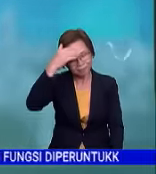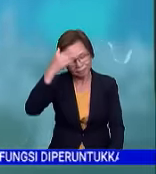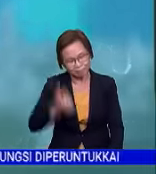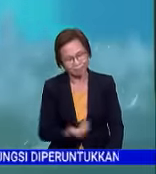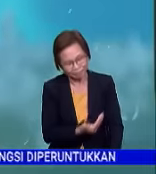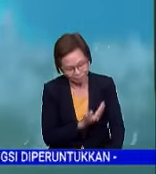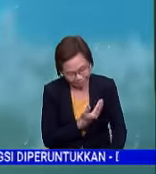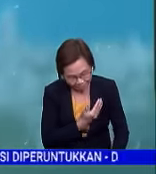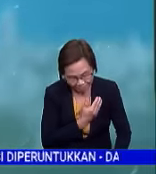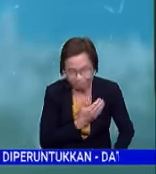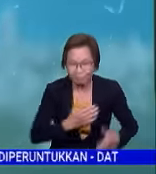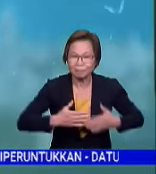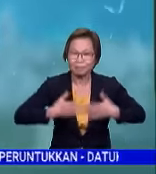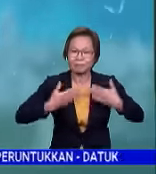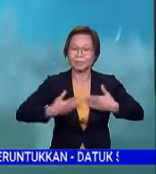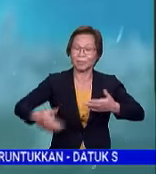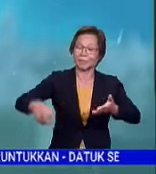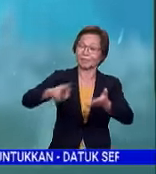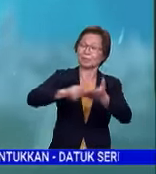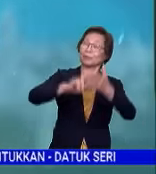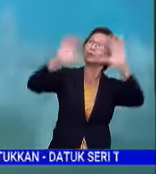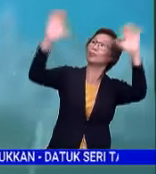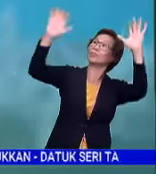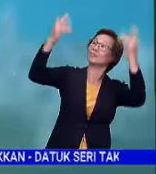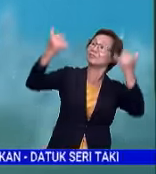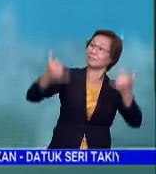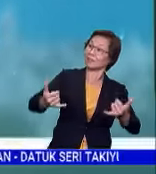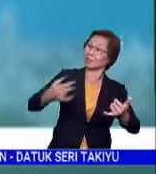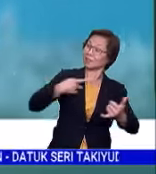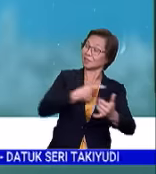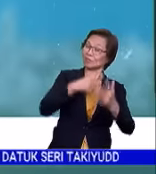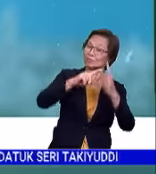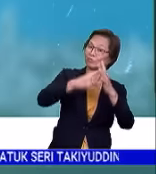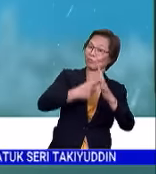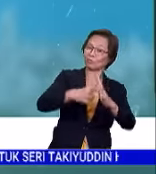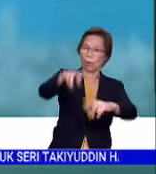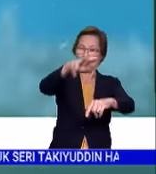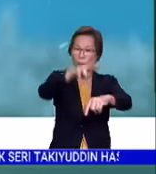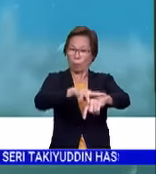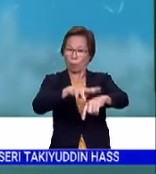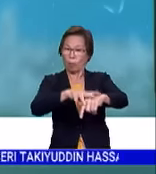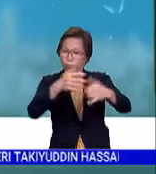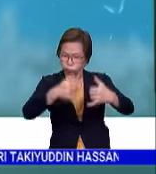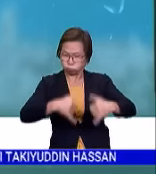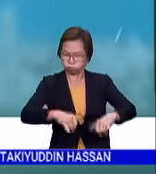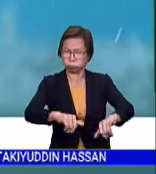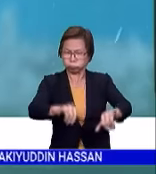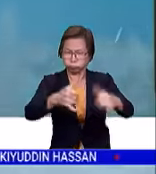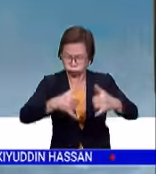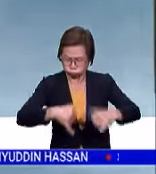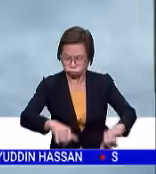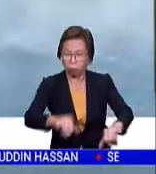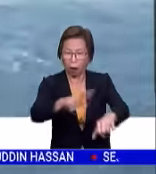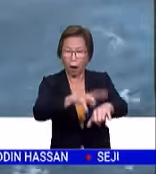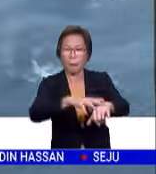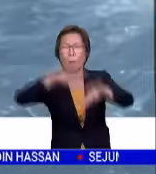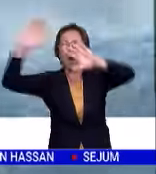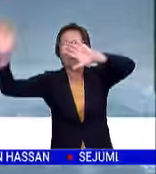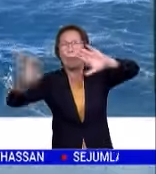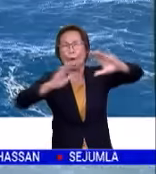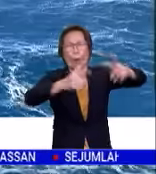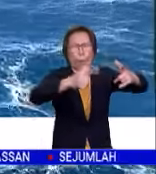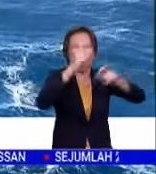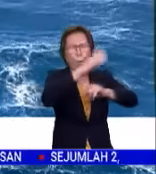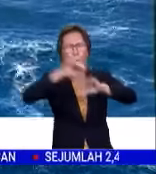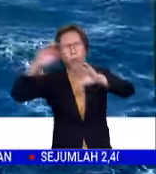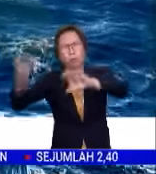Assalamualaikum dan salam sejahtera. Laporan cuaca malam ini kita mulakan dengan amaran yang masih lagi berkuat kuasa, iaitu amaran angin kencang